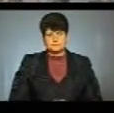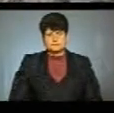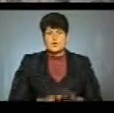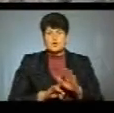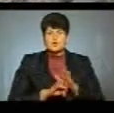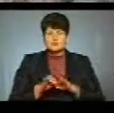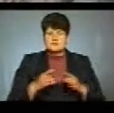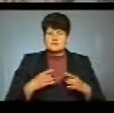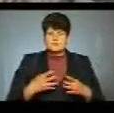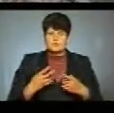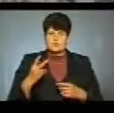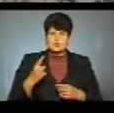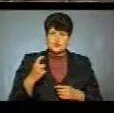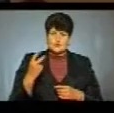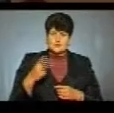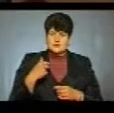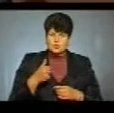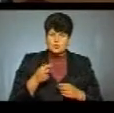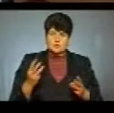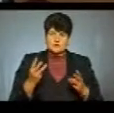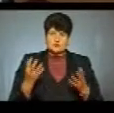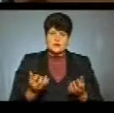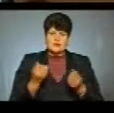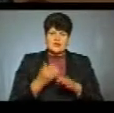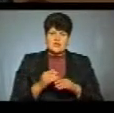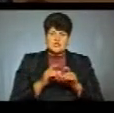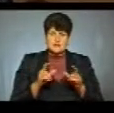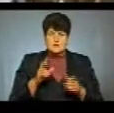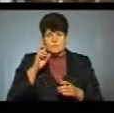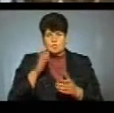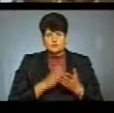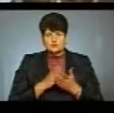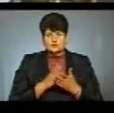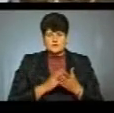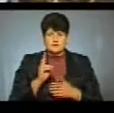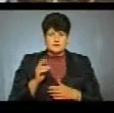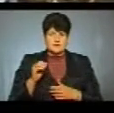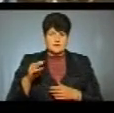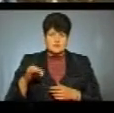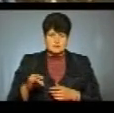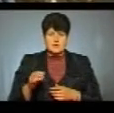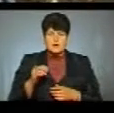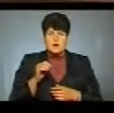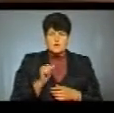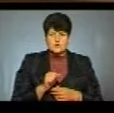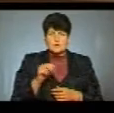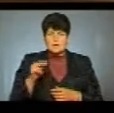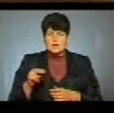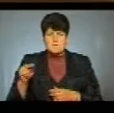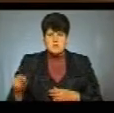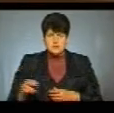Розпочали святкування 120-річчя пожежно-рятувальної частини з богослужіння в архікатедральному соборі апостолів Петра і Павла.